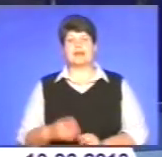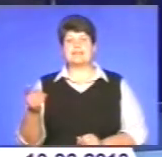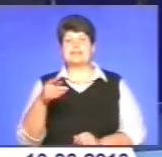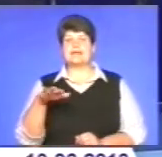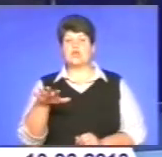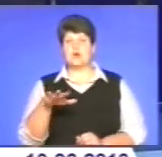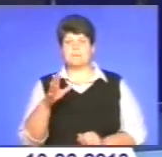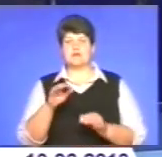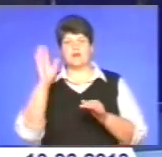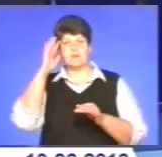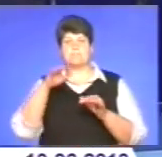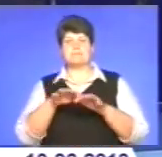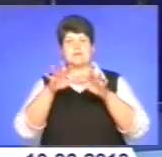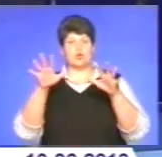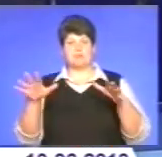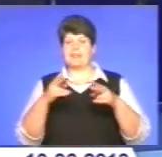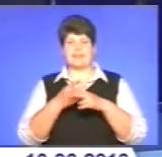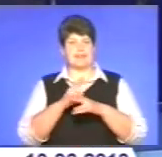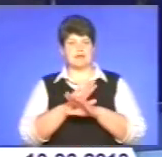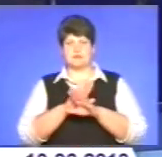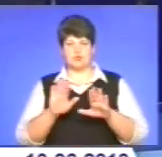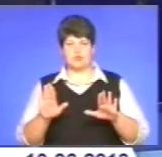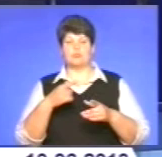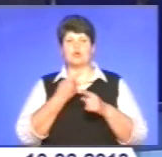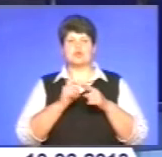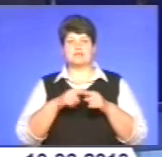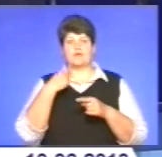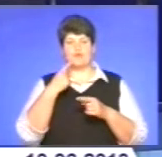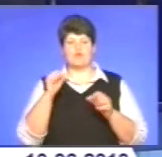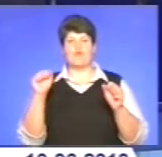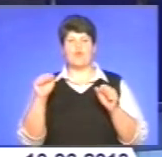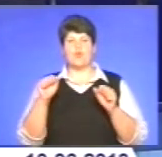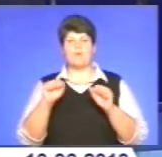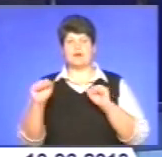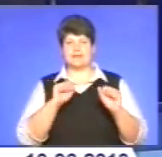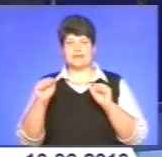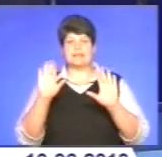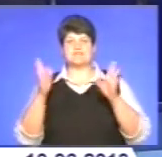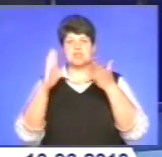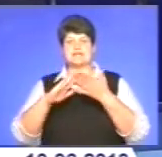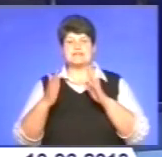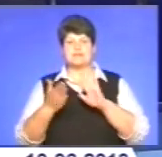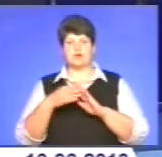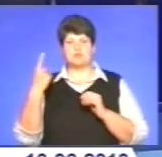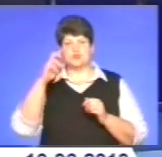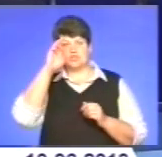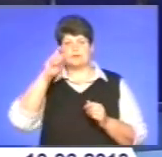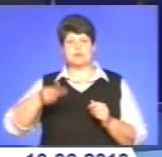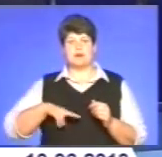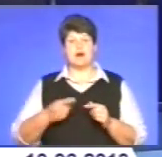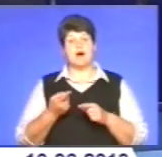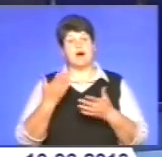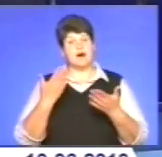Тернопільщині підтоплення поки що не загрожує. Про це говорять в управлінні з питань надзвичайних ситуацій обласної державної адміністрації. Попри те,